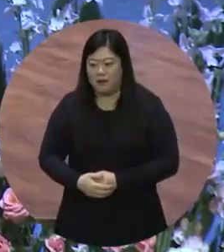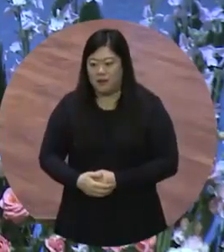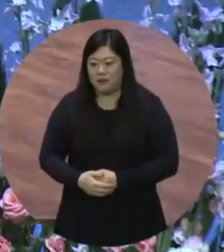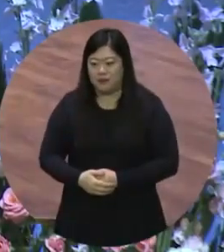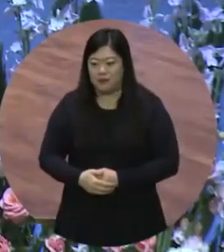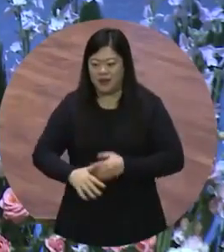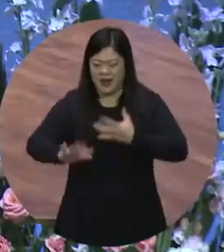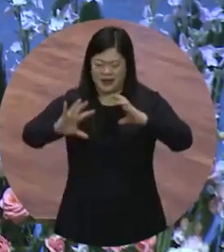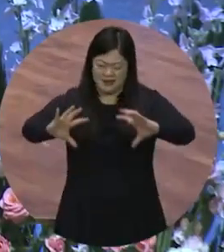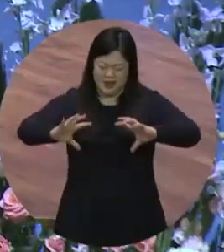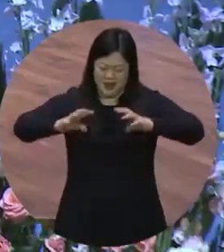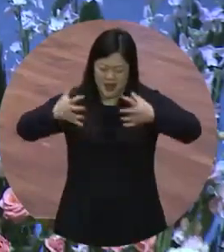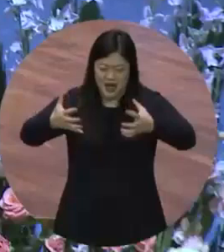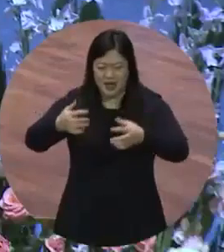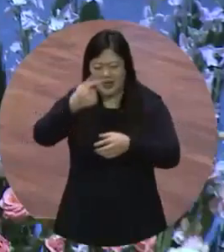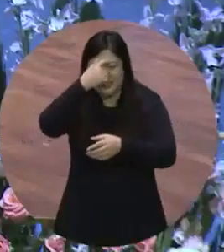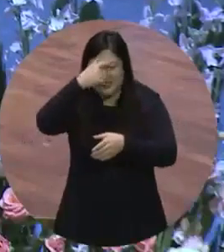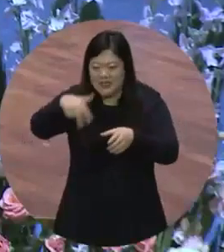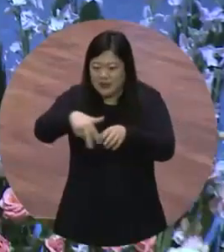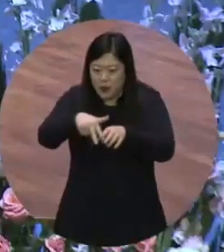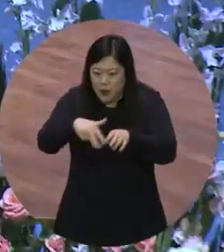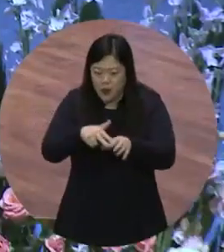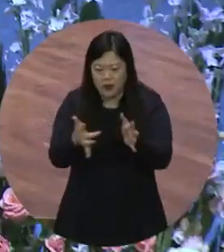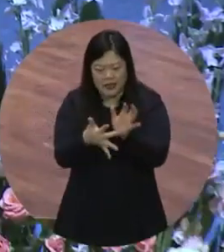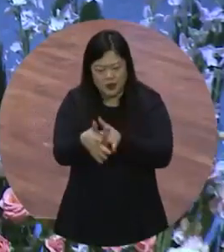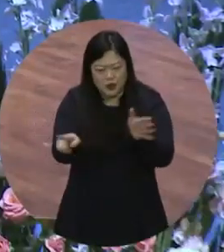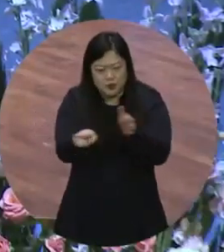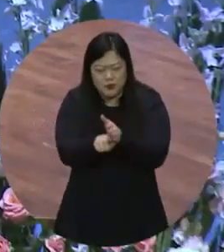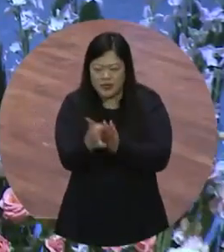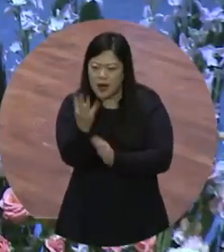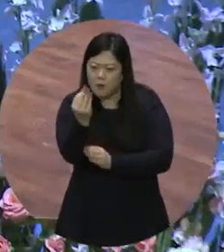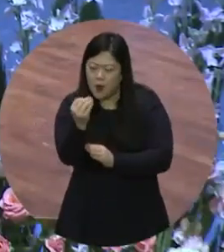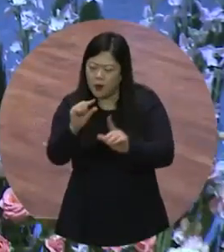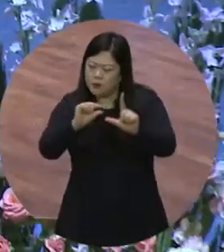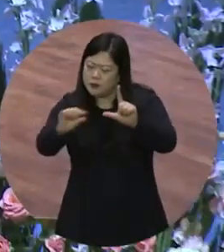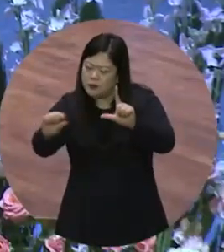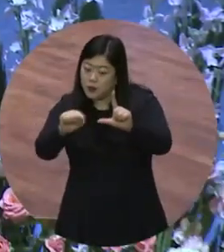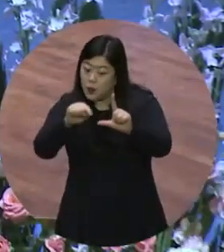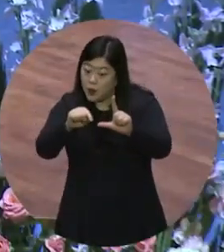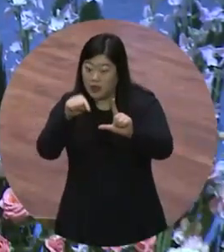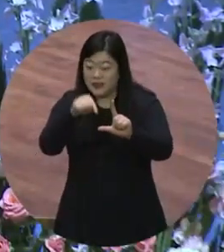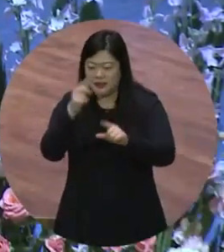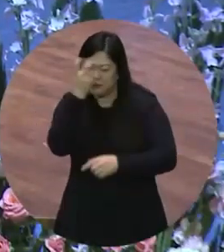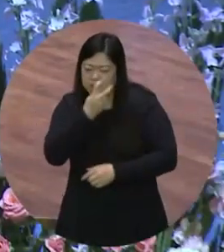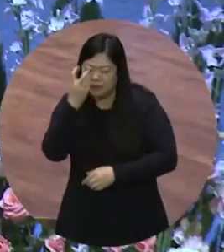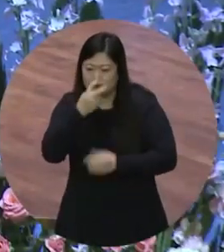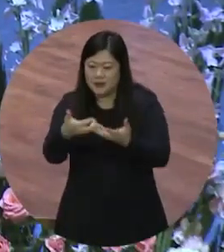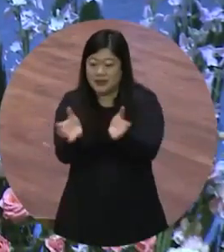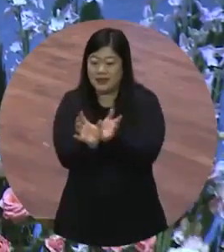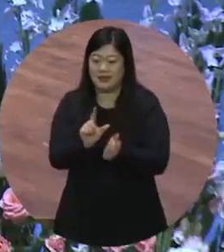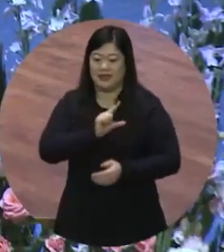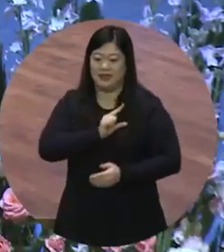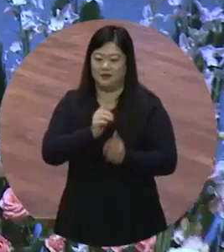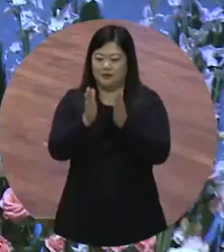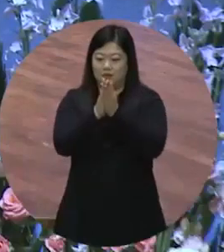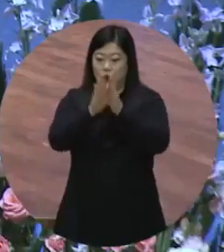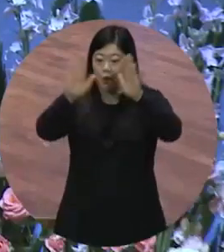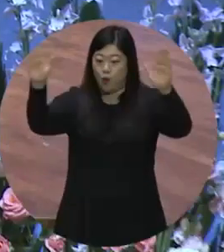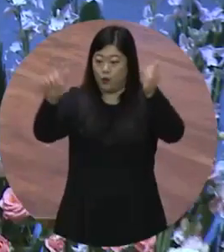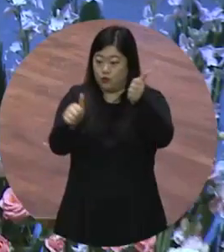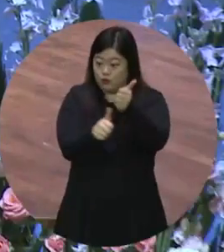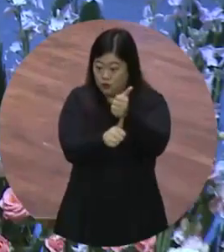연구조사하는 이 전문단체가 있어요. 그 단체 이름이 요수아 프로젝트라는 단체인데